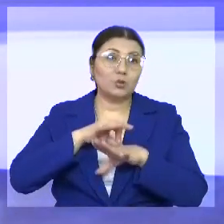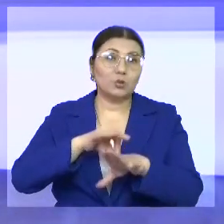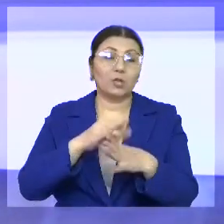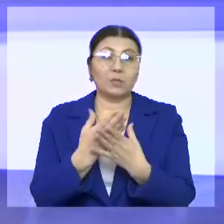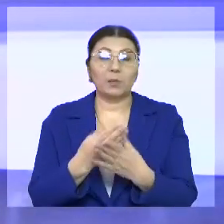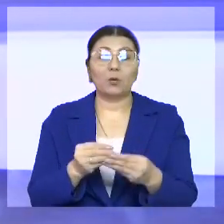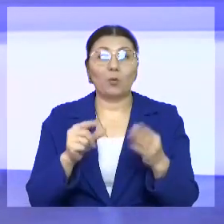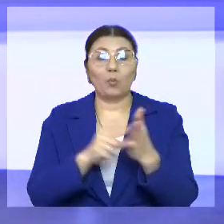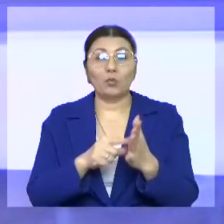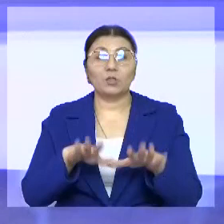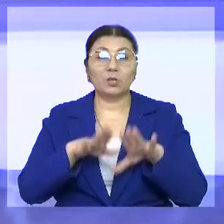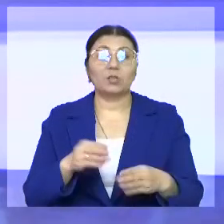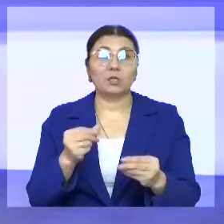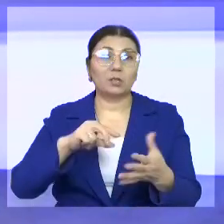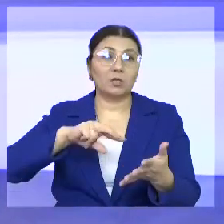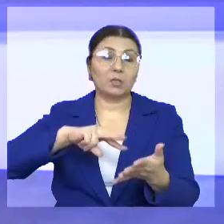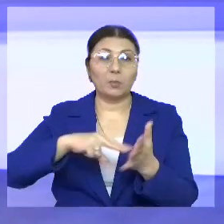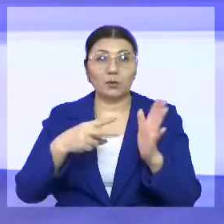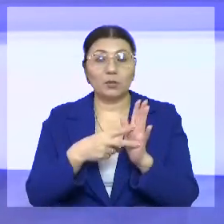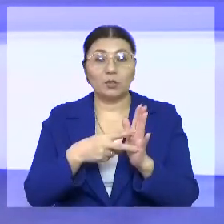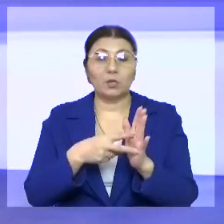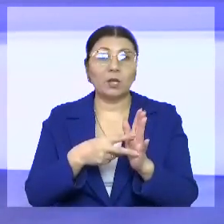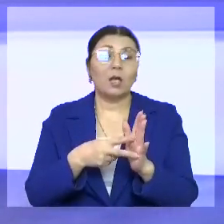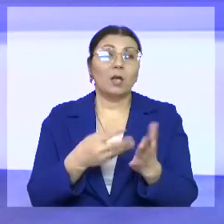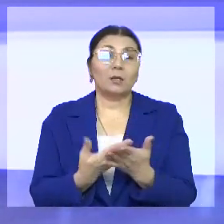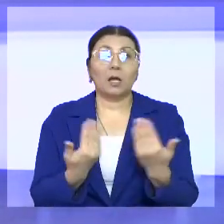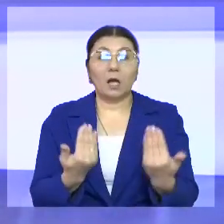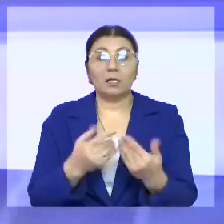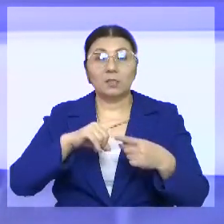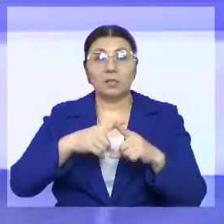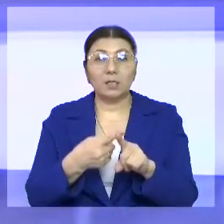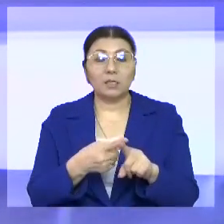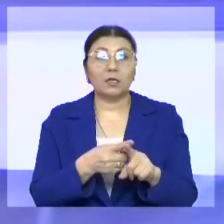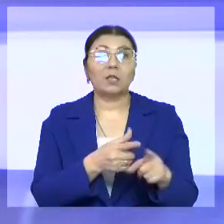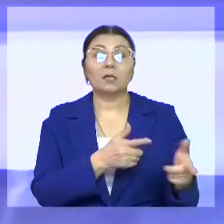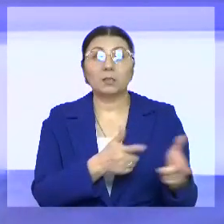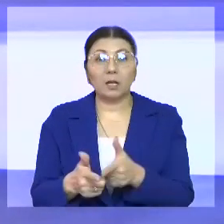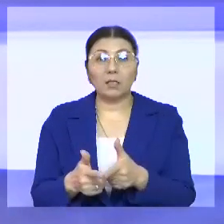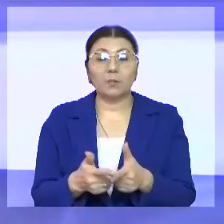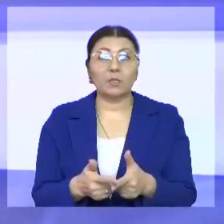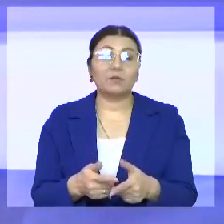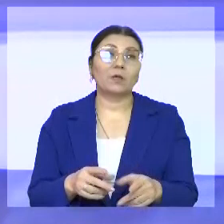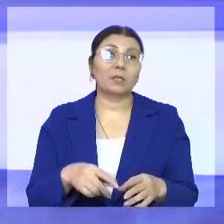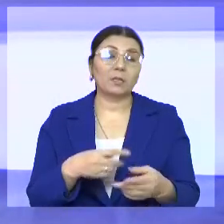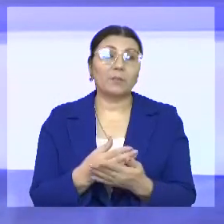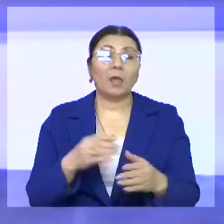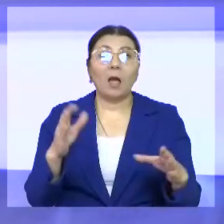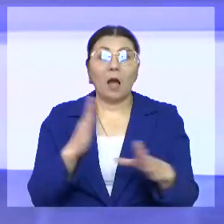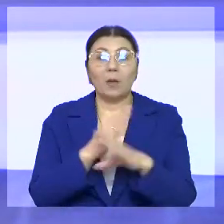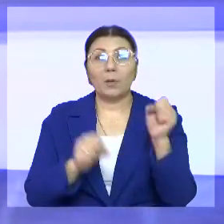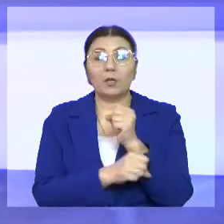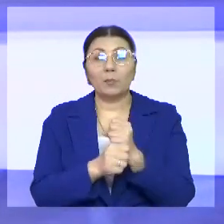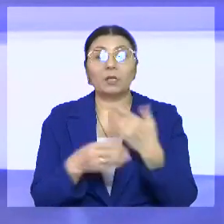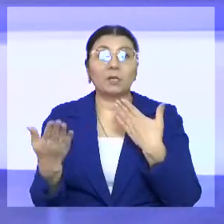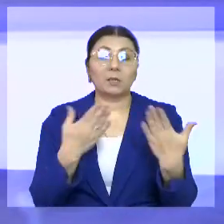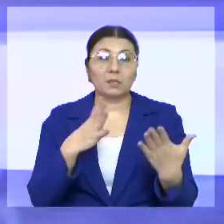жергілікті бюджет есебінен қаржыландырылмақ. Әзірге аталған жоспардың техникалық негіздемесі әзірленіп жатыр. Мән-жайды аймақ экологтарымен тілдесіп келген